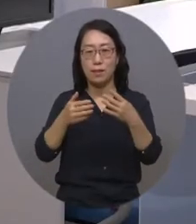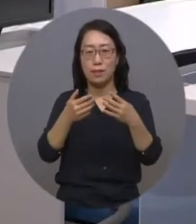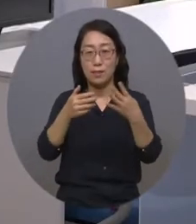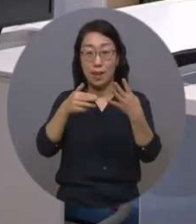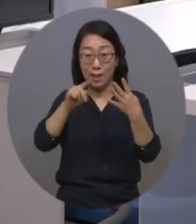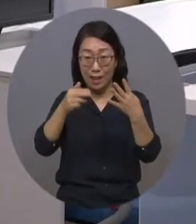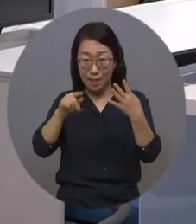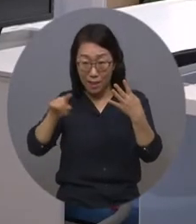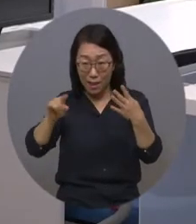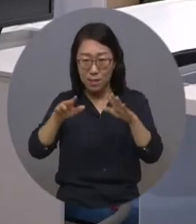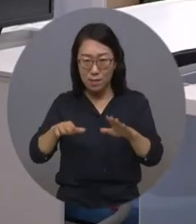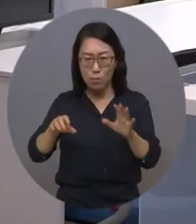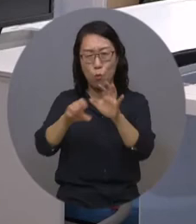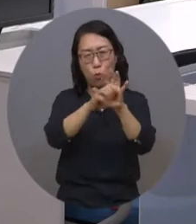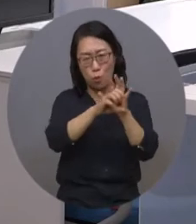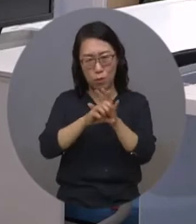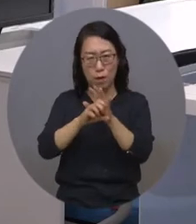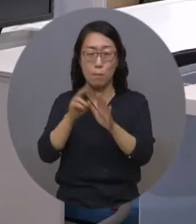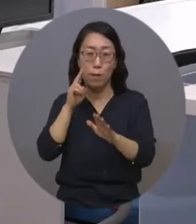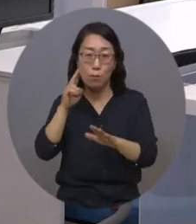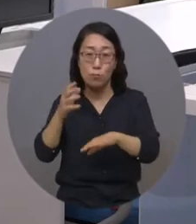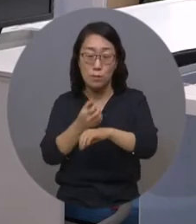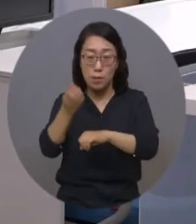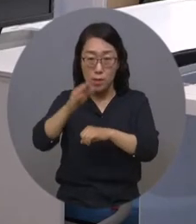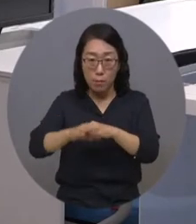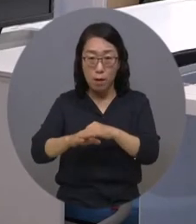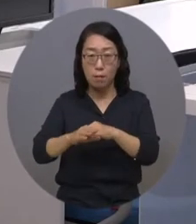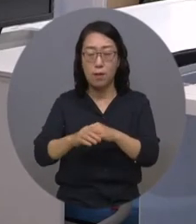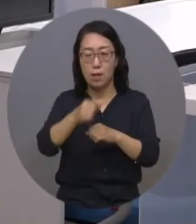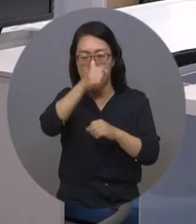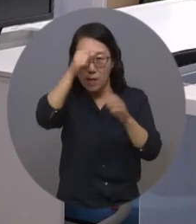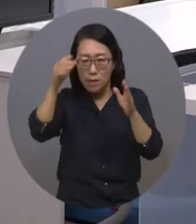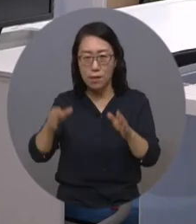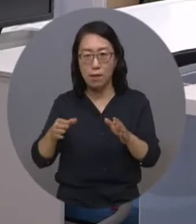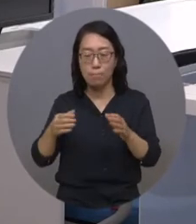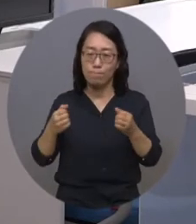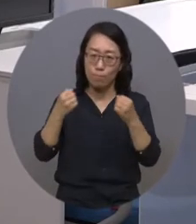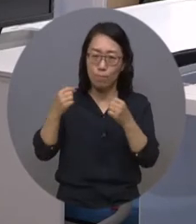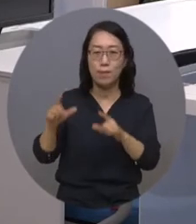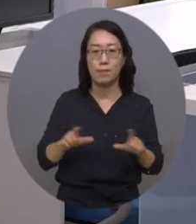상황에서도 인생 후반을 건강하게 보내려는 시민들은